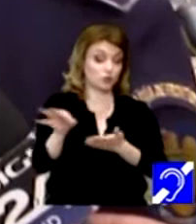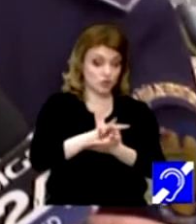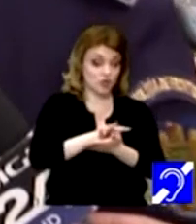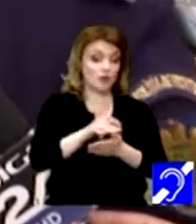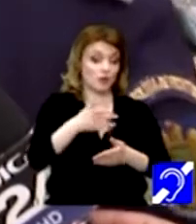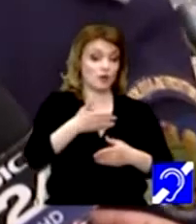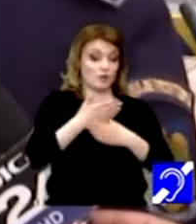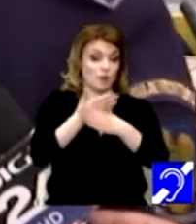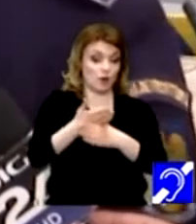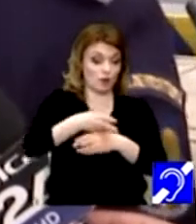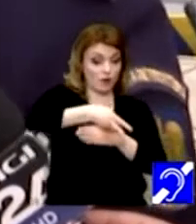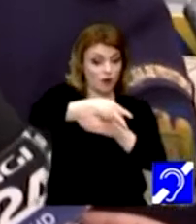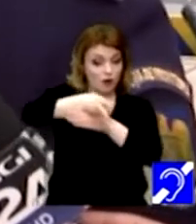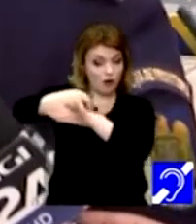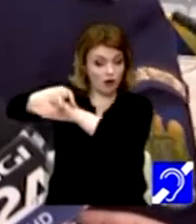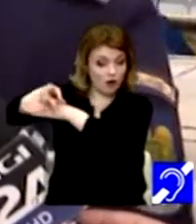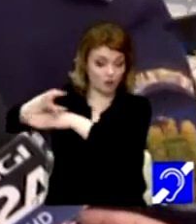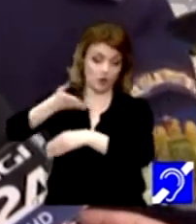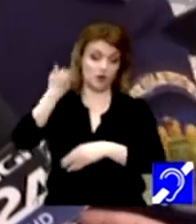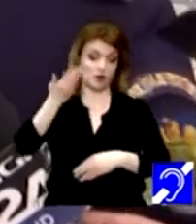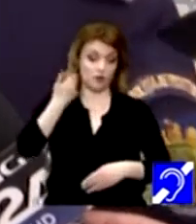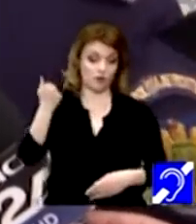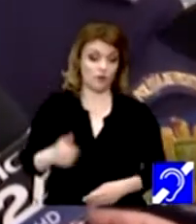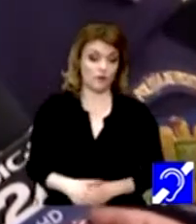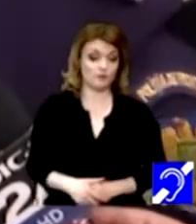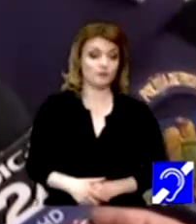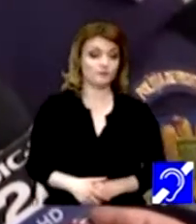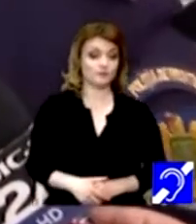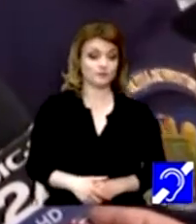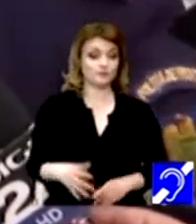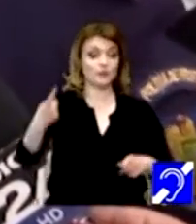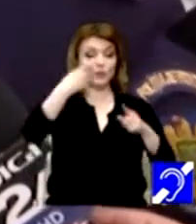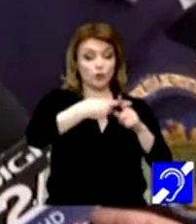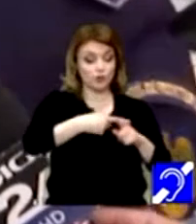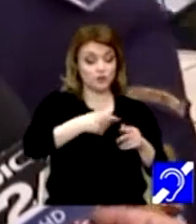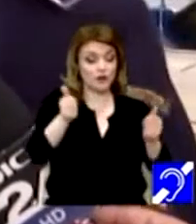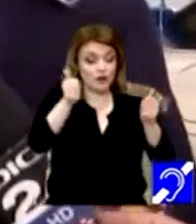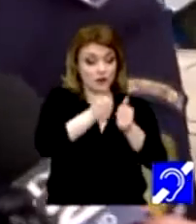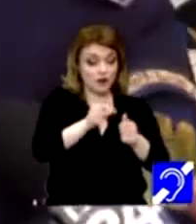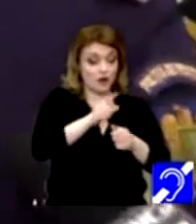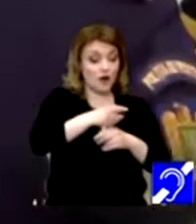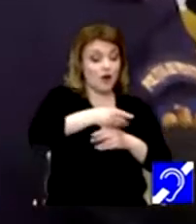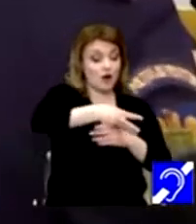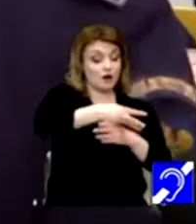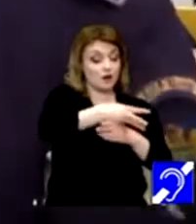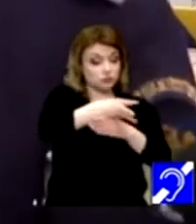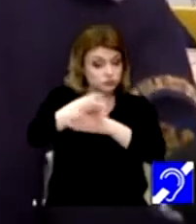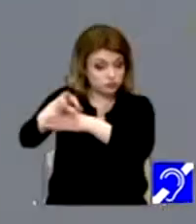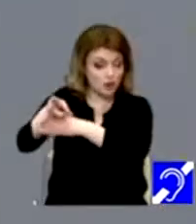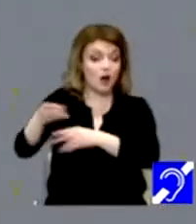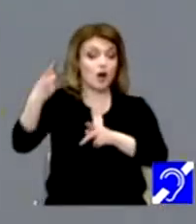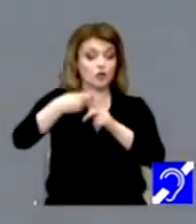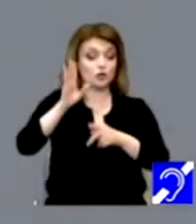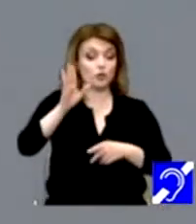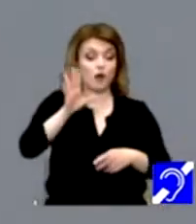în regulă, conexiunea, convorbirea cu sistemul de comandă și control al SCOMAR din cadrul gărzii de coastă, precum și cu unitățile de trafic